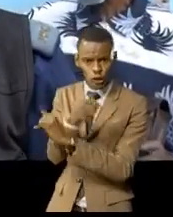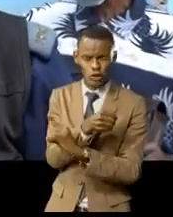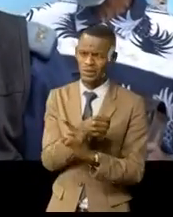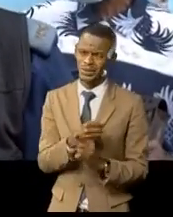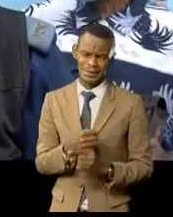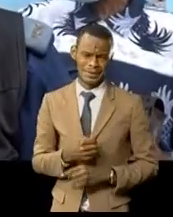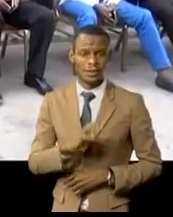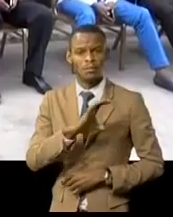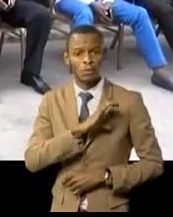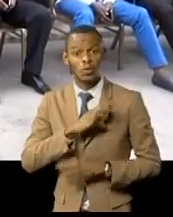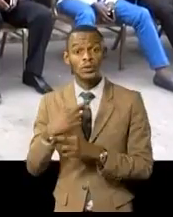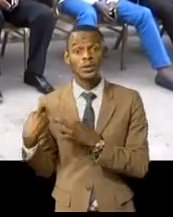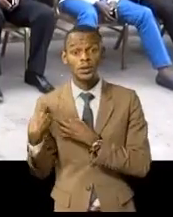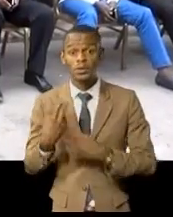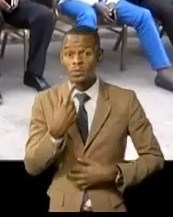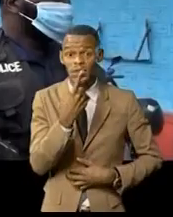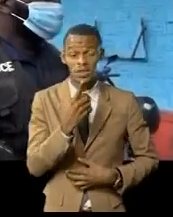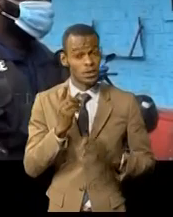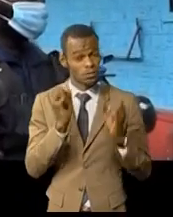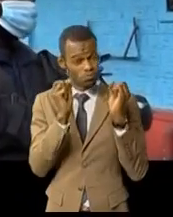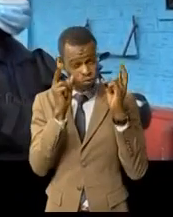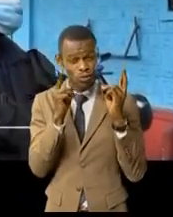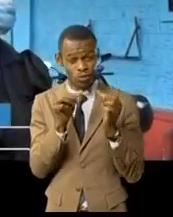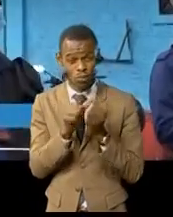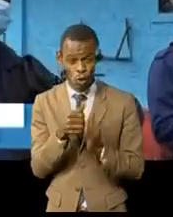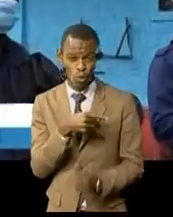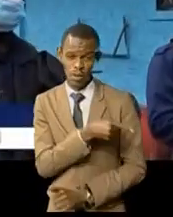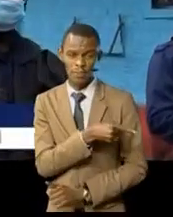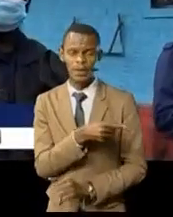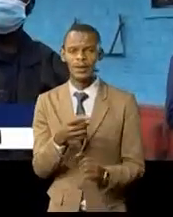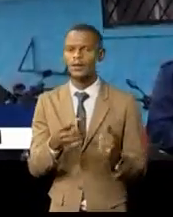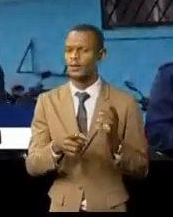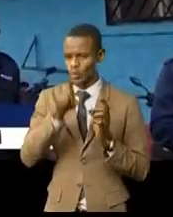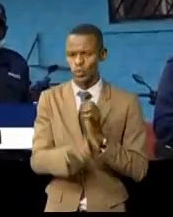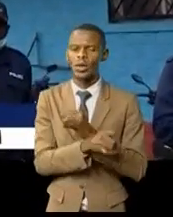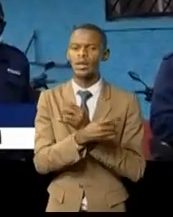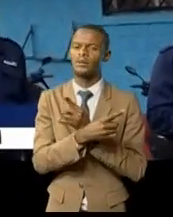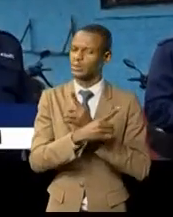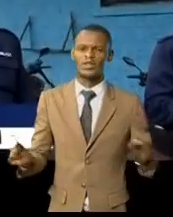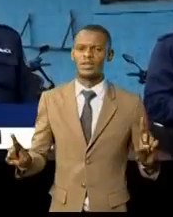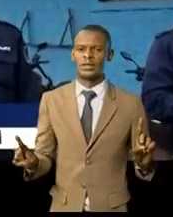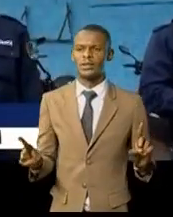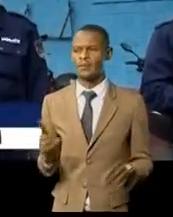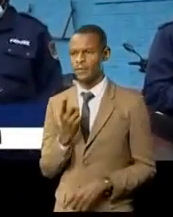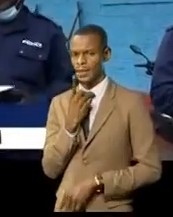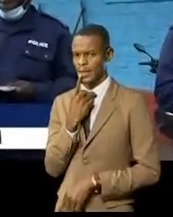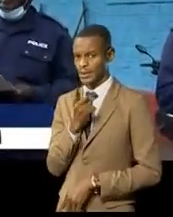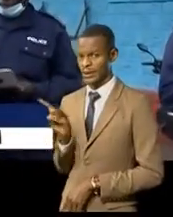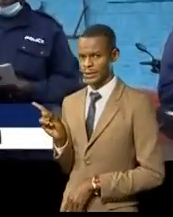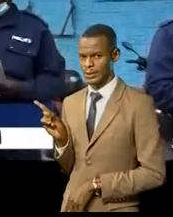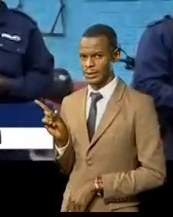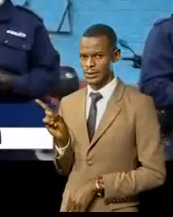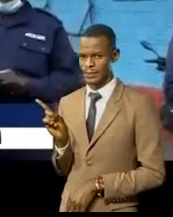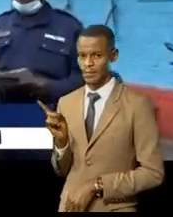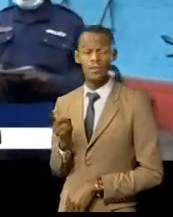d'intolérance, de xénophobie seront rigoureusement traités. Il y a un événement qui s'est passé à la rue de Changu. Les partisans d'un parti politique ont agressé